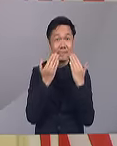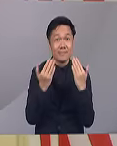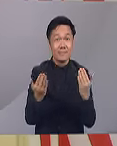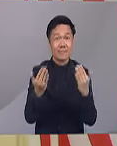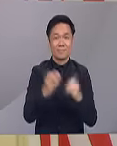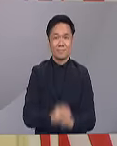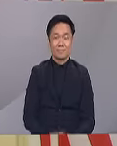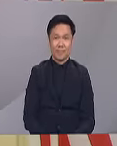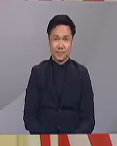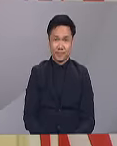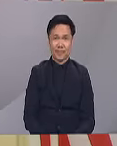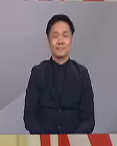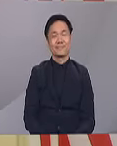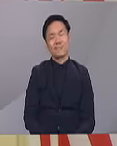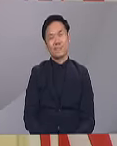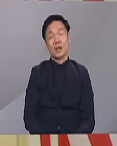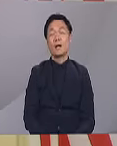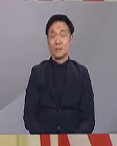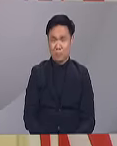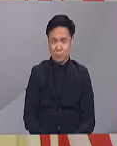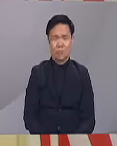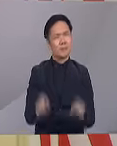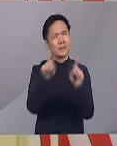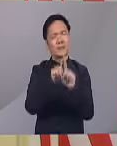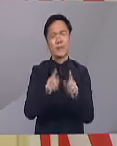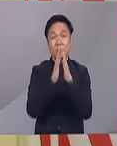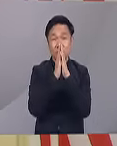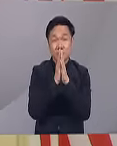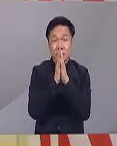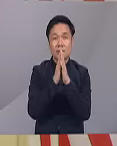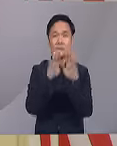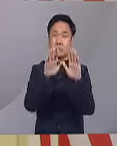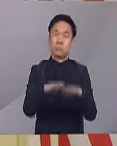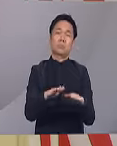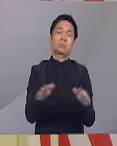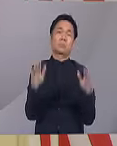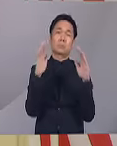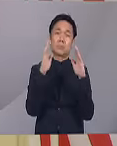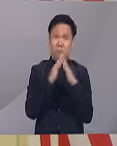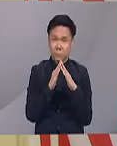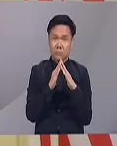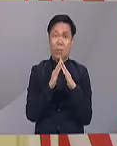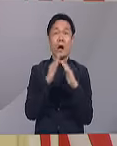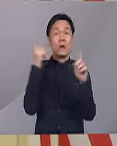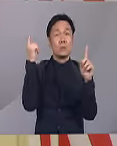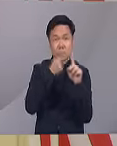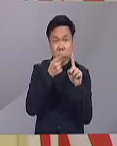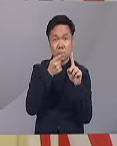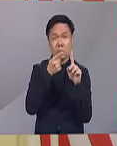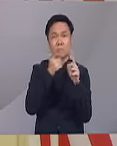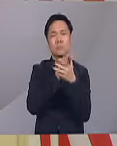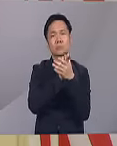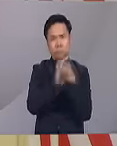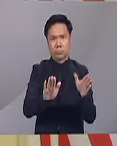Walaupun saya masih ingin membuat seruan, terus kekal di rumah bagi terus kekal selamat. Stay